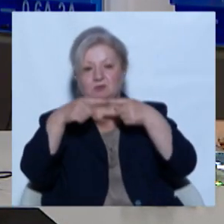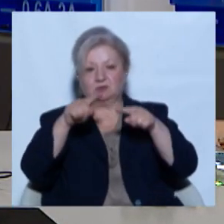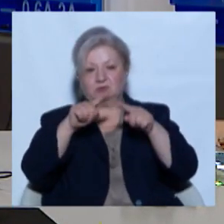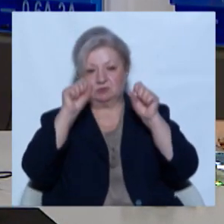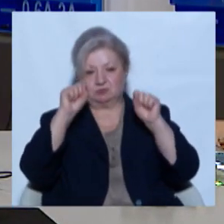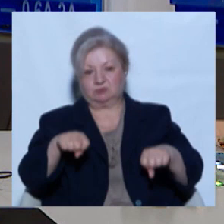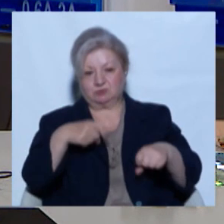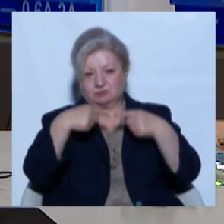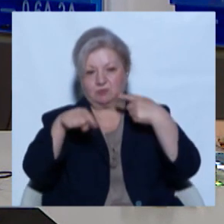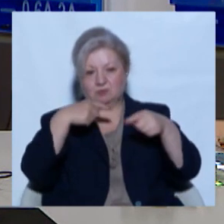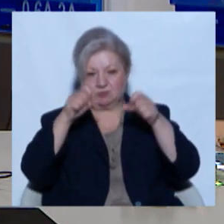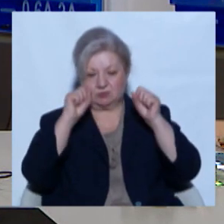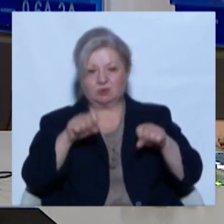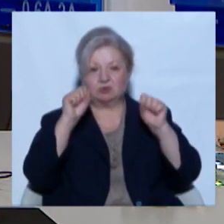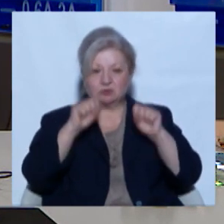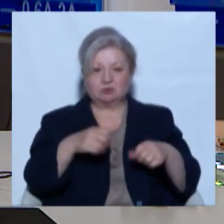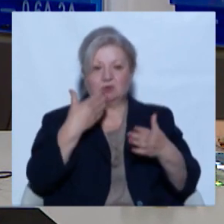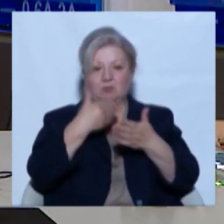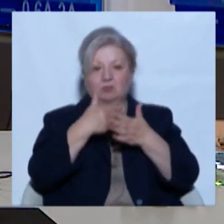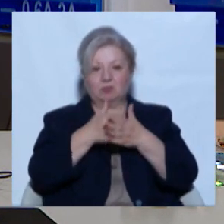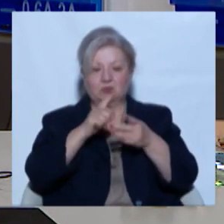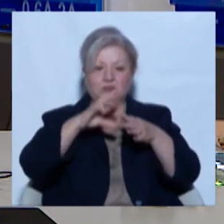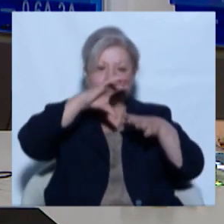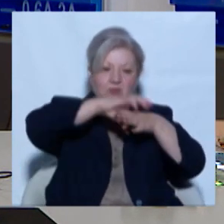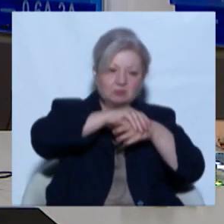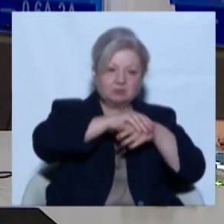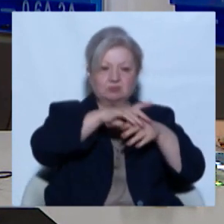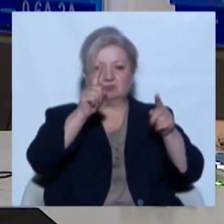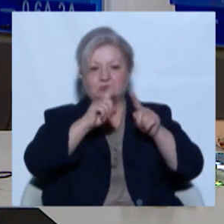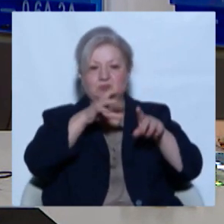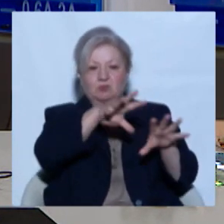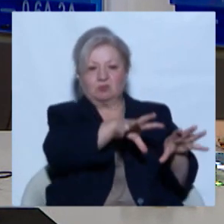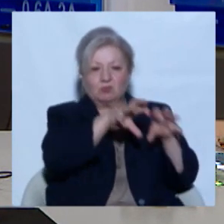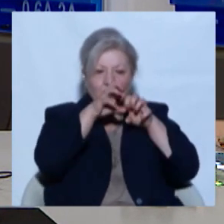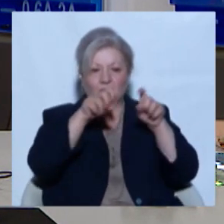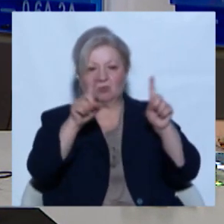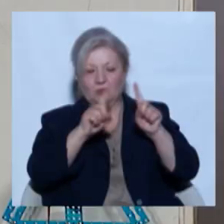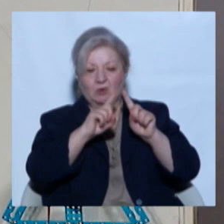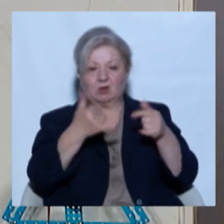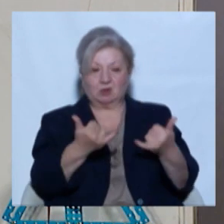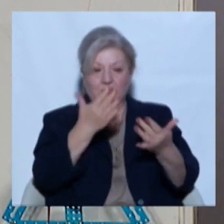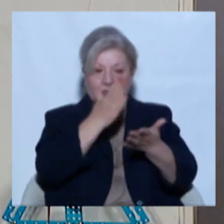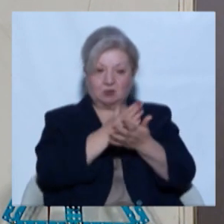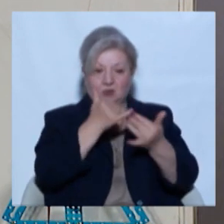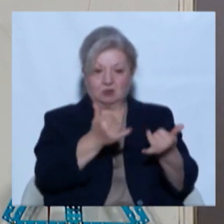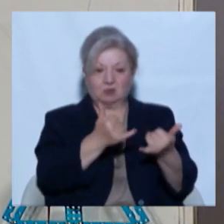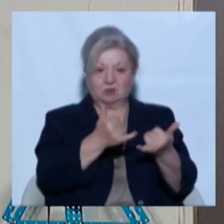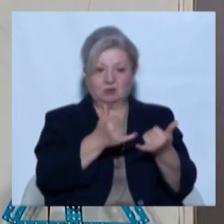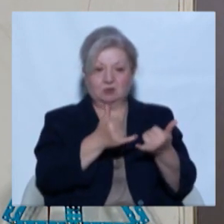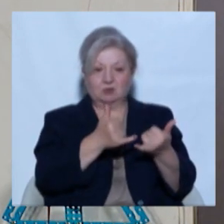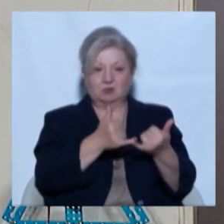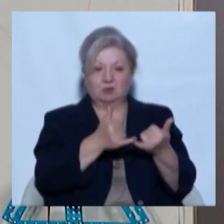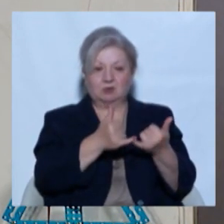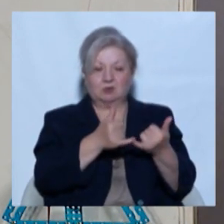სხვადასხვა ხერხით არის შესაძლებელი. შესაძლებელი იყოს რაღაცა მომჭერი, ვაკუუმური, მიმზიდველი. მოცემულ შემთხვევაში ჩვენ